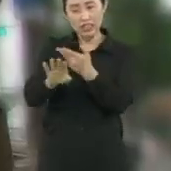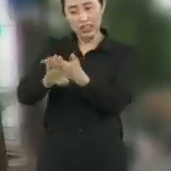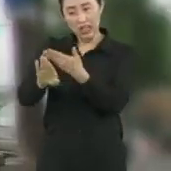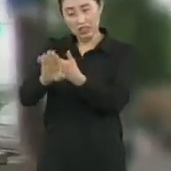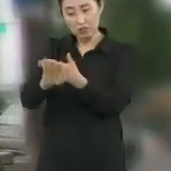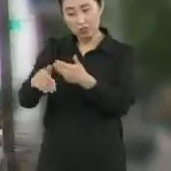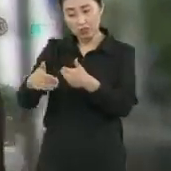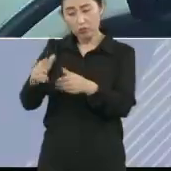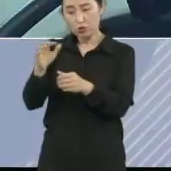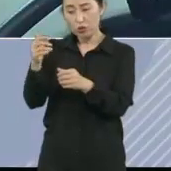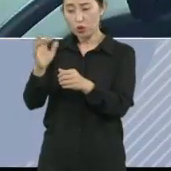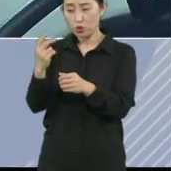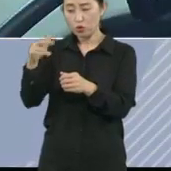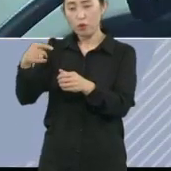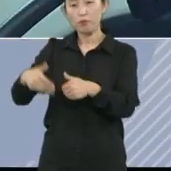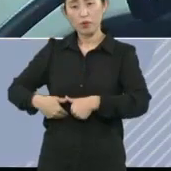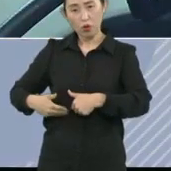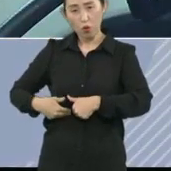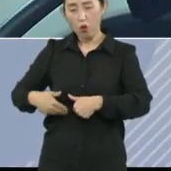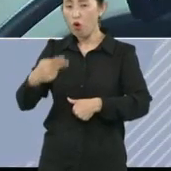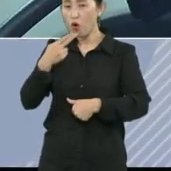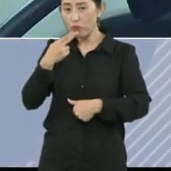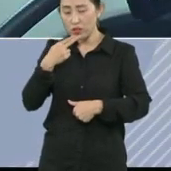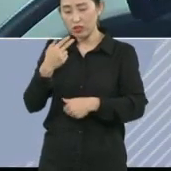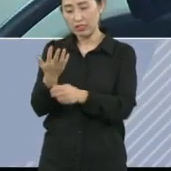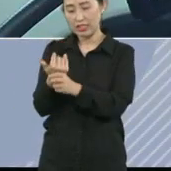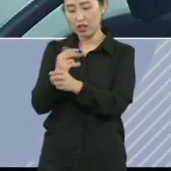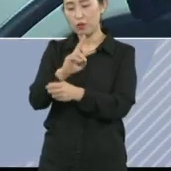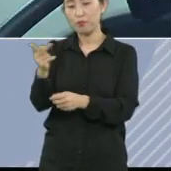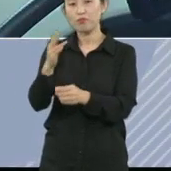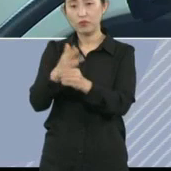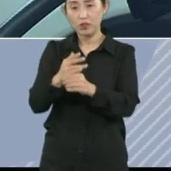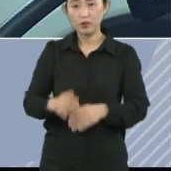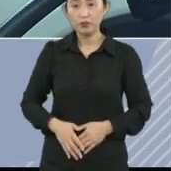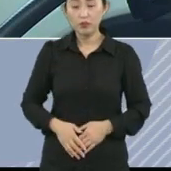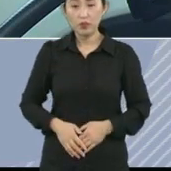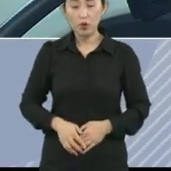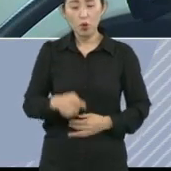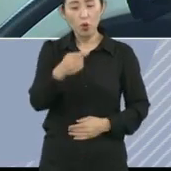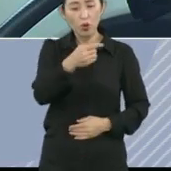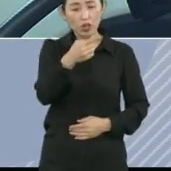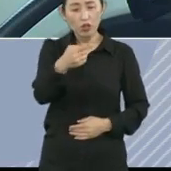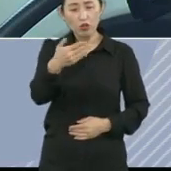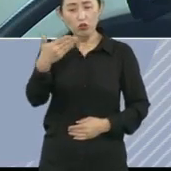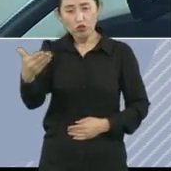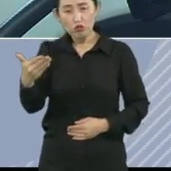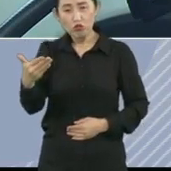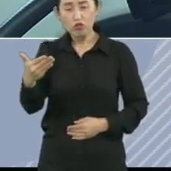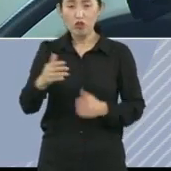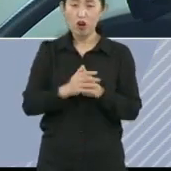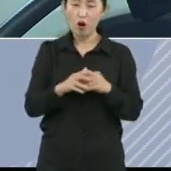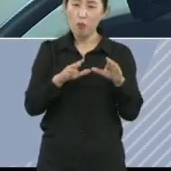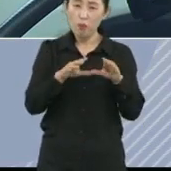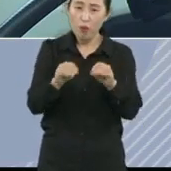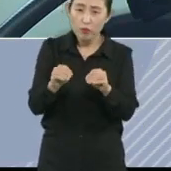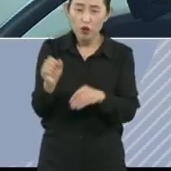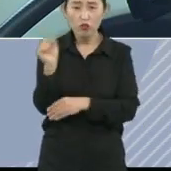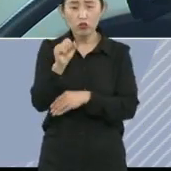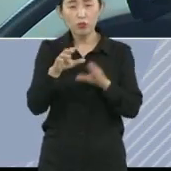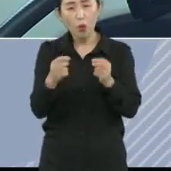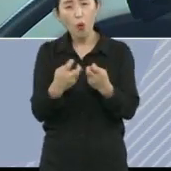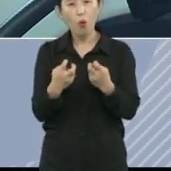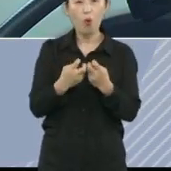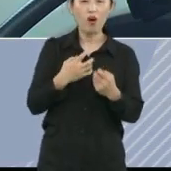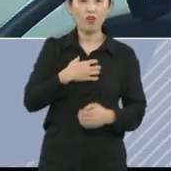계획을 세우고 있습니다. 조 기자, 이 요소수가 부족해서 이 소방차가 멈추면 어쩌나 또 이렇게 걱정하는 분들이 많았습니다. 그렇다